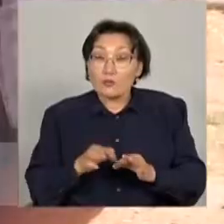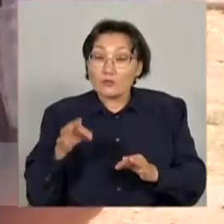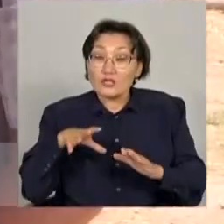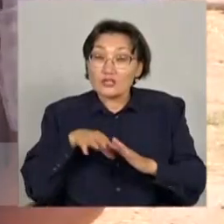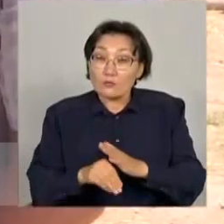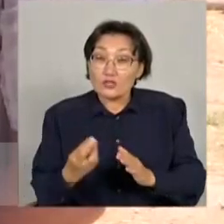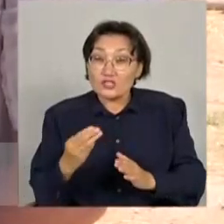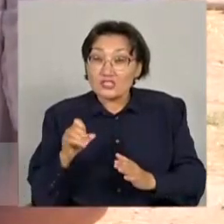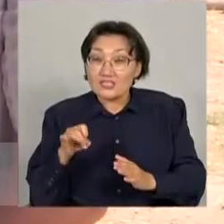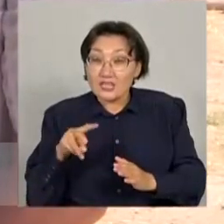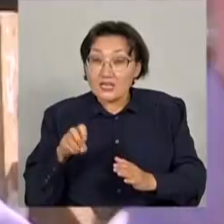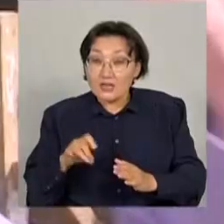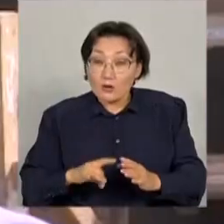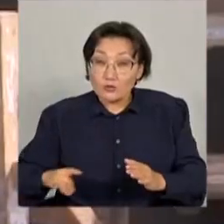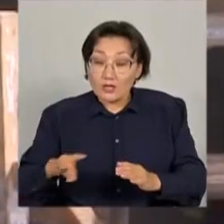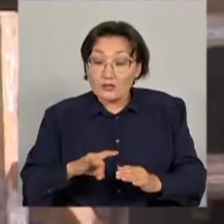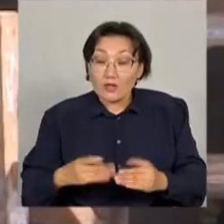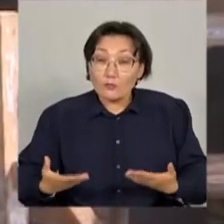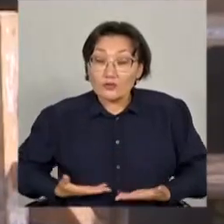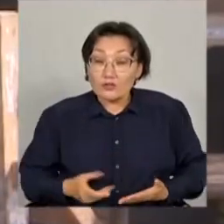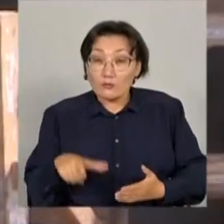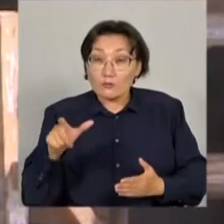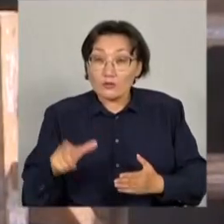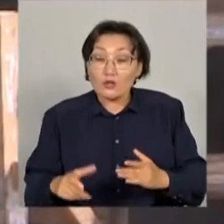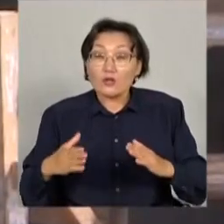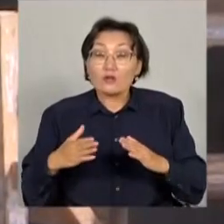қарасты Шиел ауданының азаматтары. Үйдің алдына кіріп кетіп